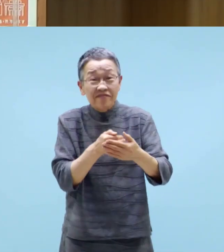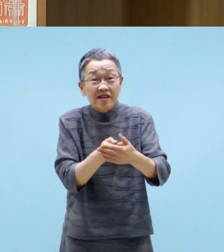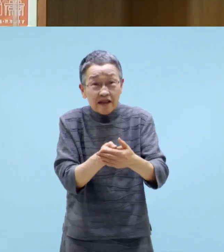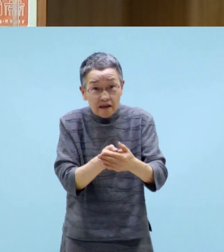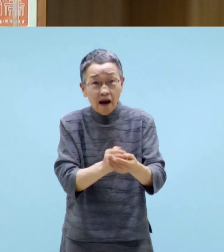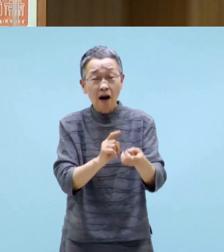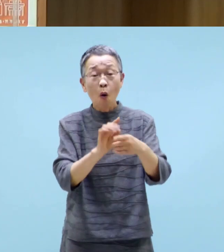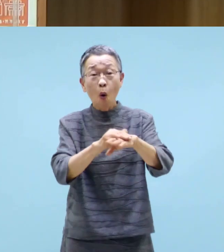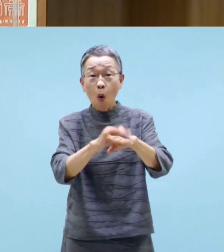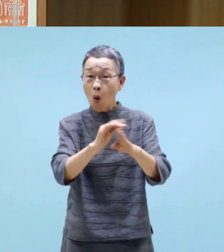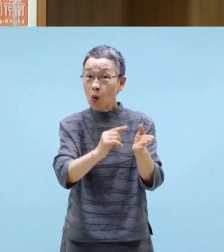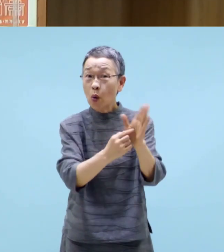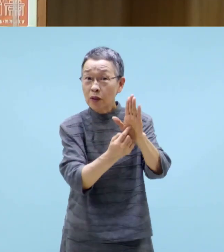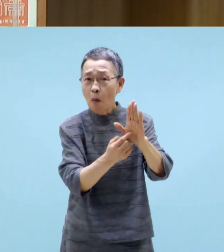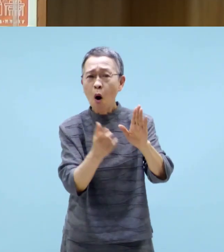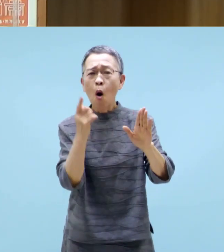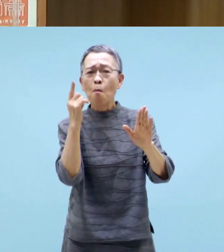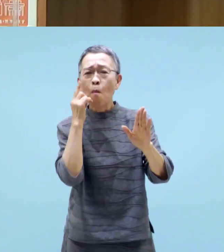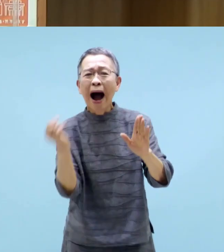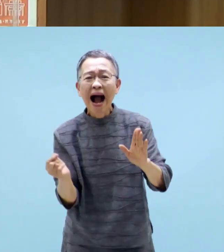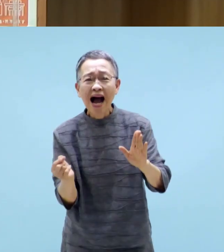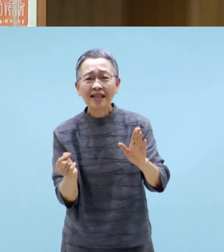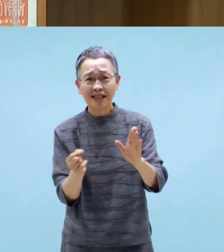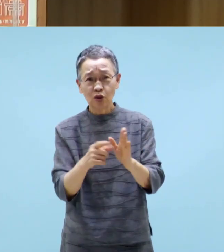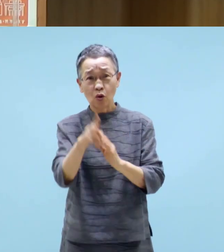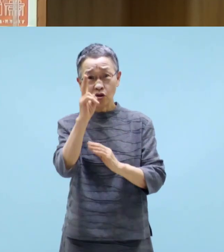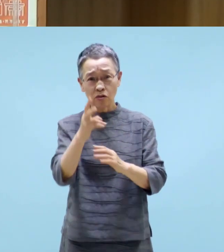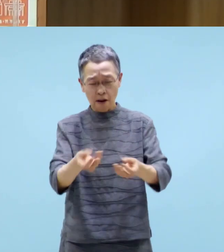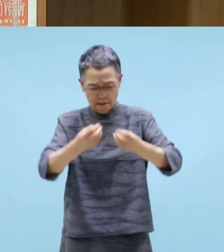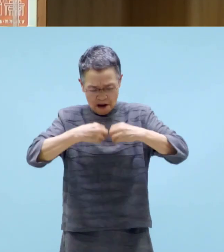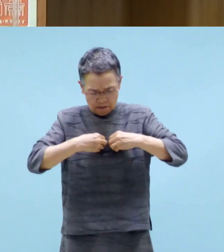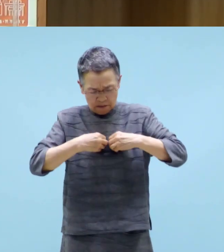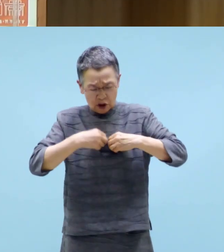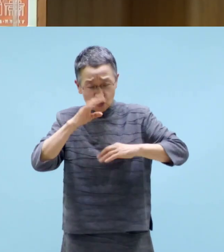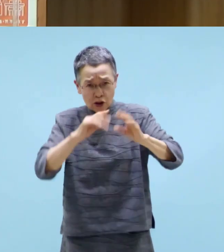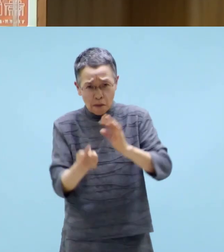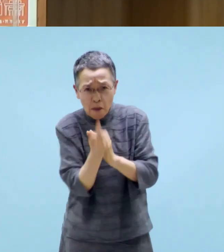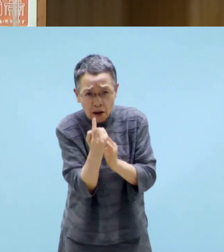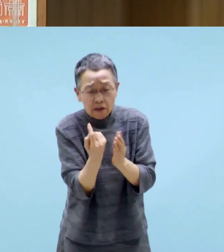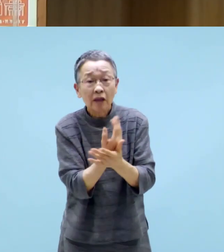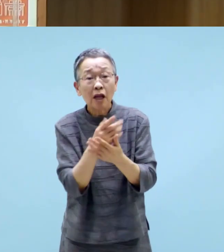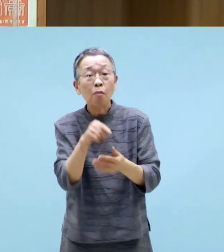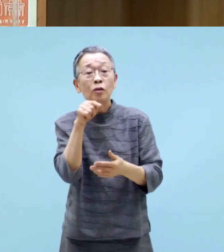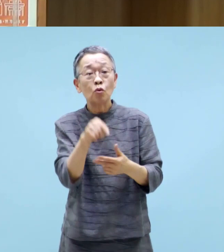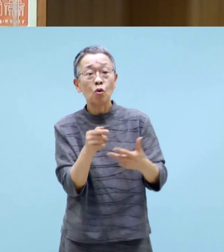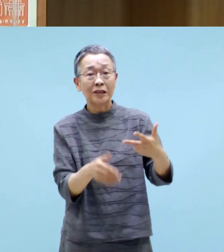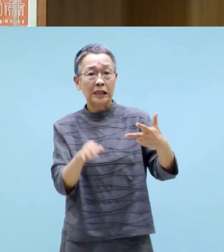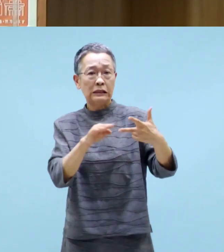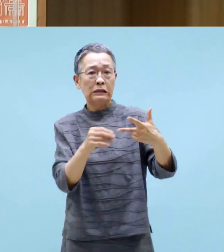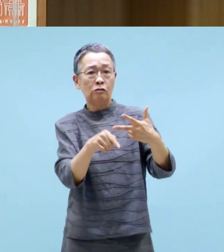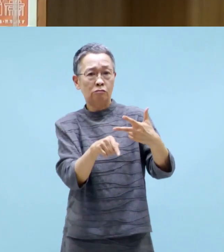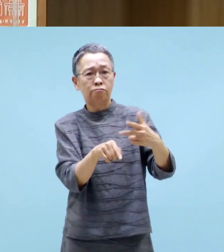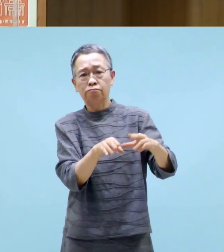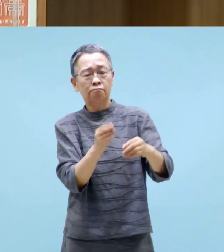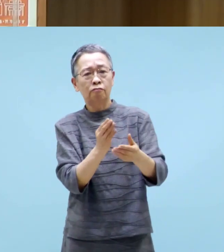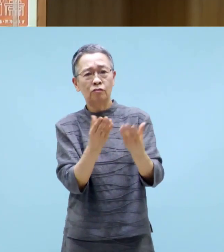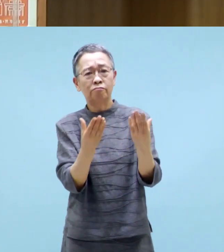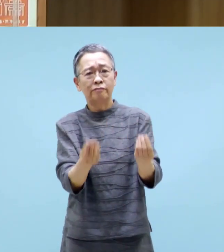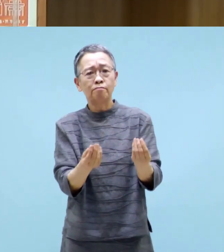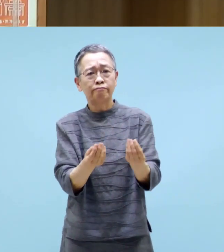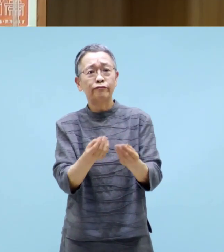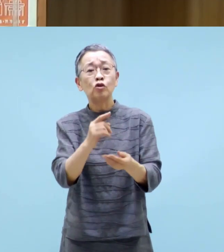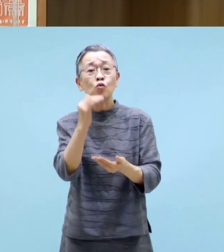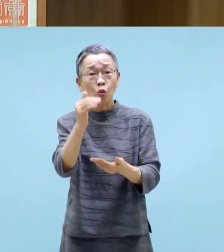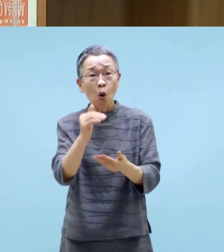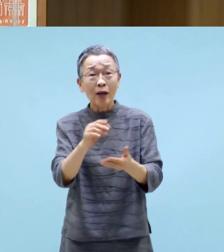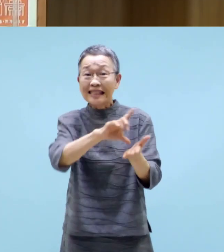ですね、万が一そういった感染確認があった場合については一時そういった施設の利用停止、複数出た場合はそういった地域での